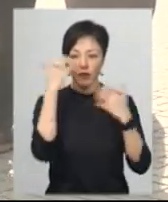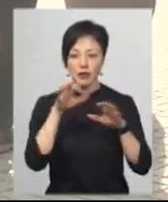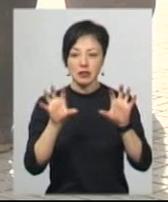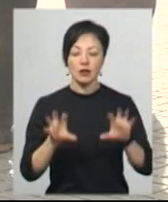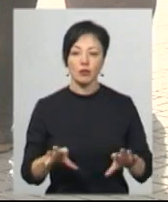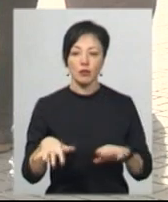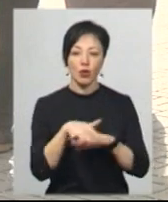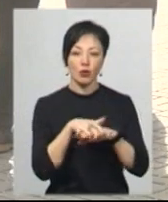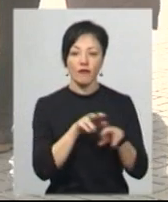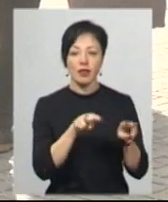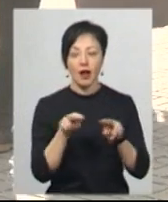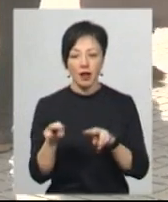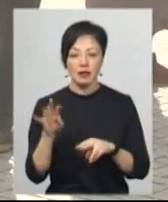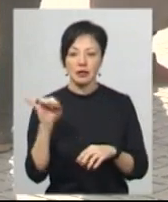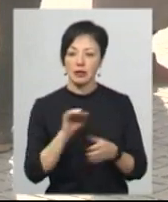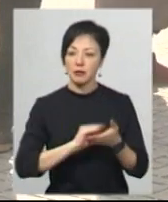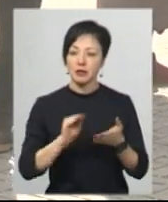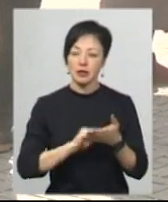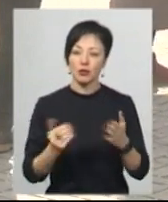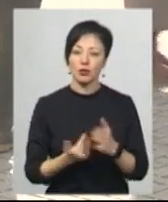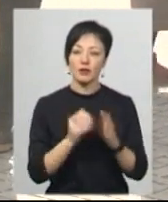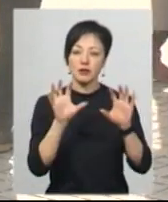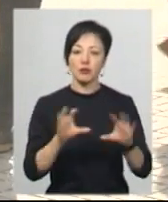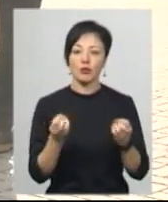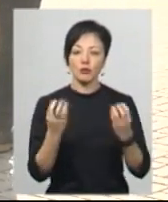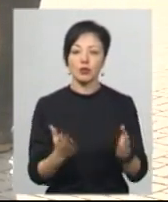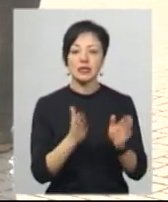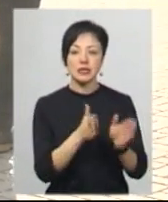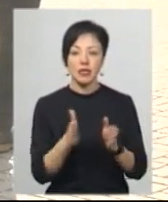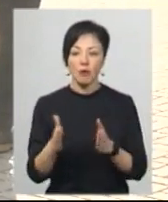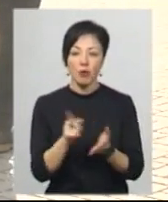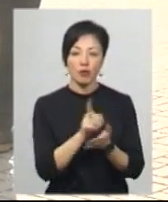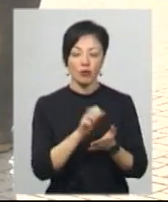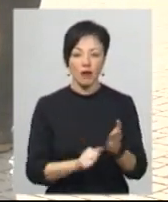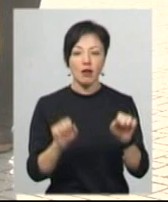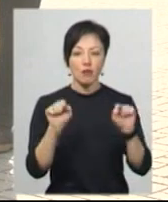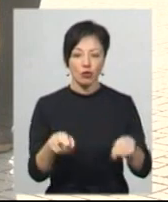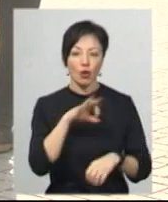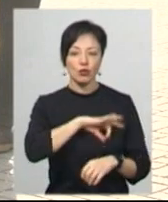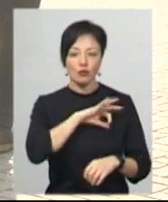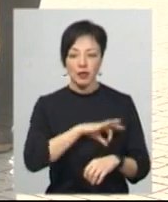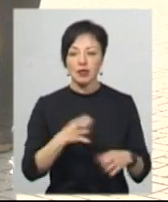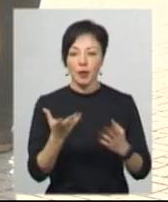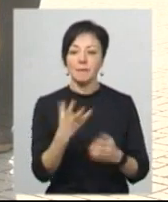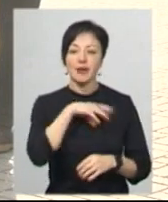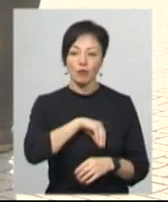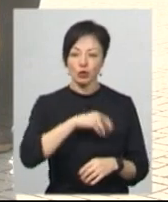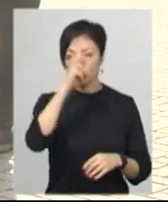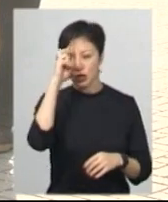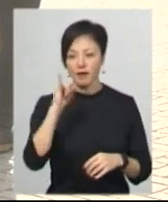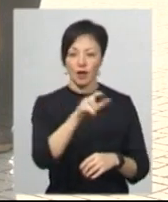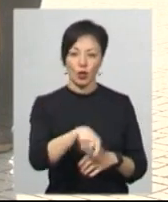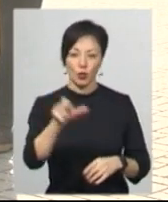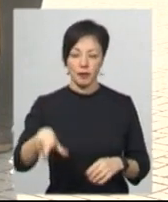про ринковий нагляд, от, і написати новий закон про спрощену систему оподаткування, яким можна користуватися, який принесе прибуток і державі, і